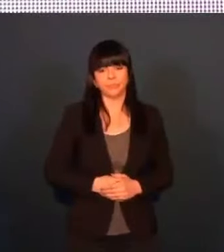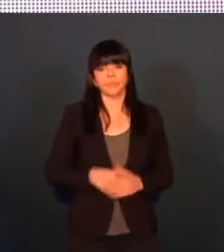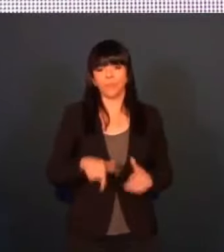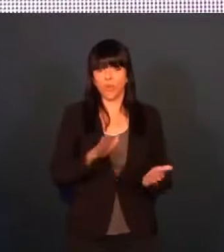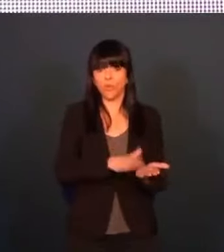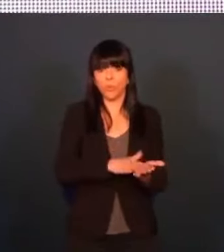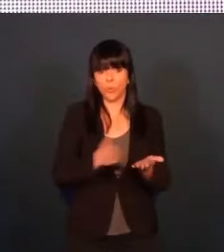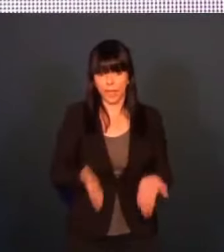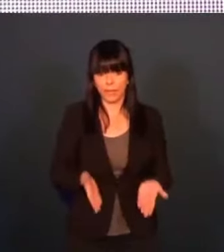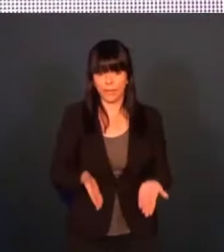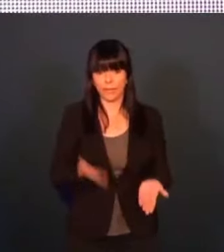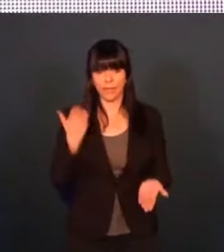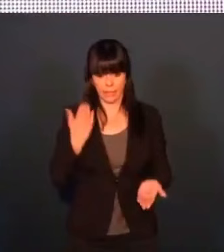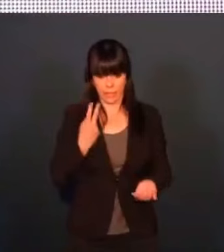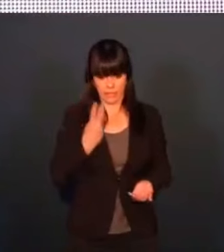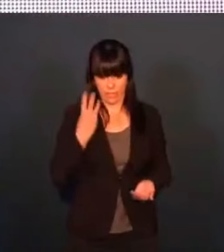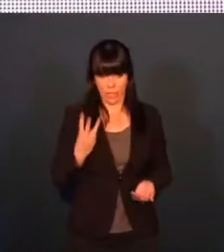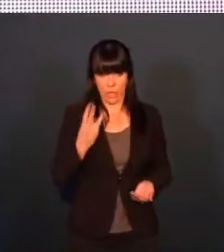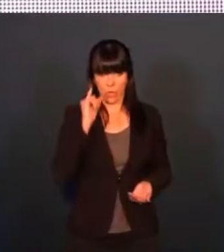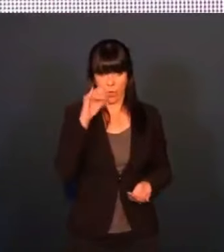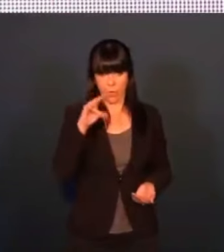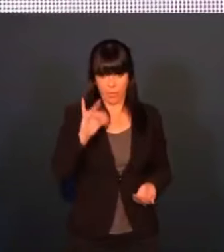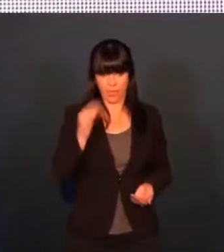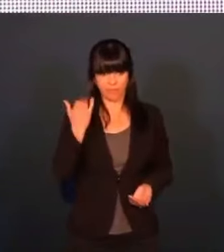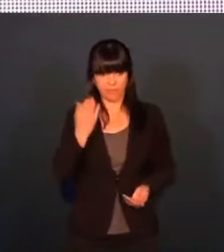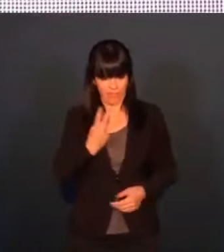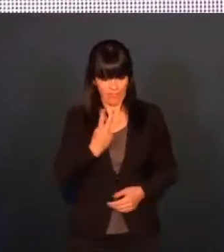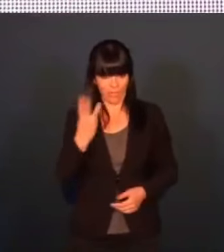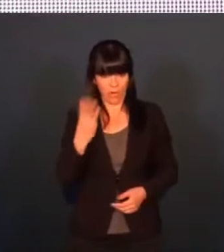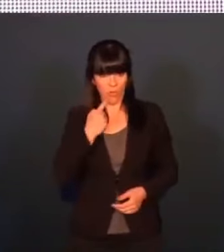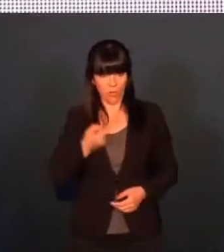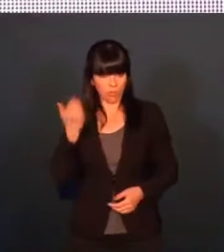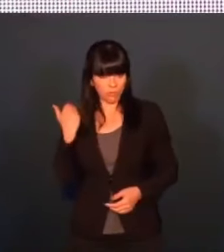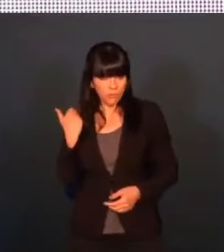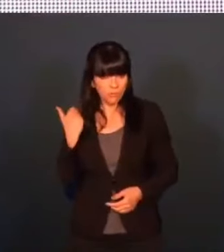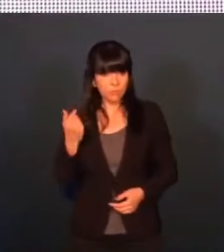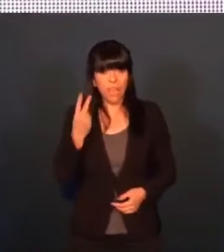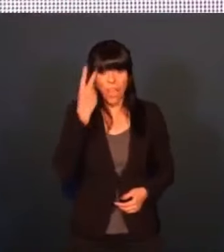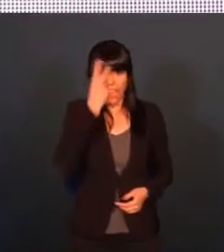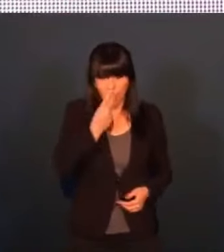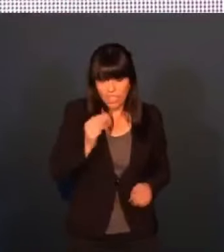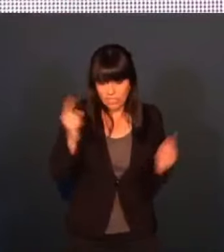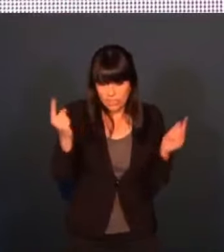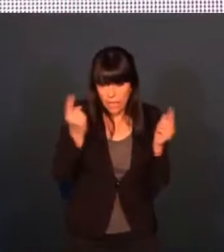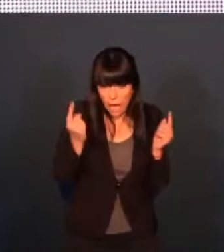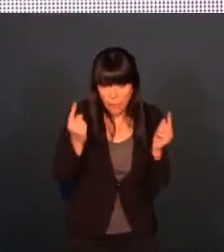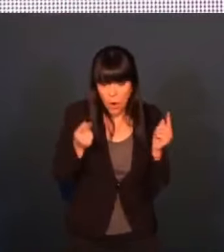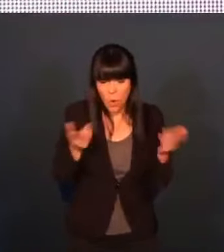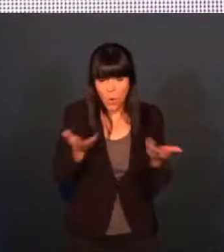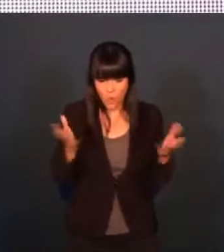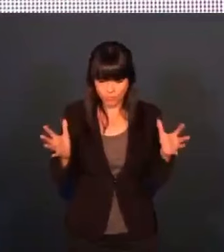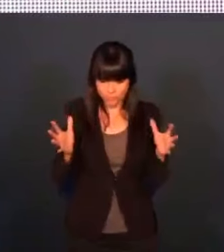Документът е от 23 юни 2023 година. Само две седмици, след като беше